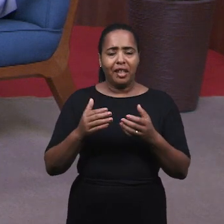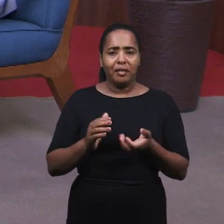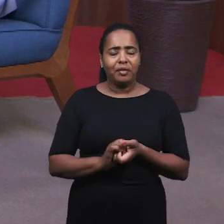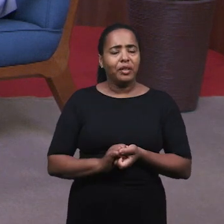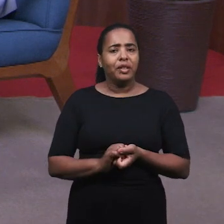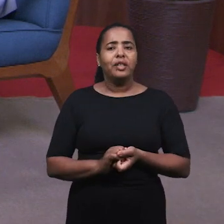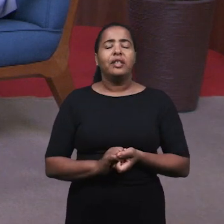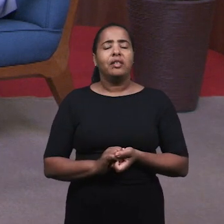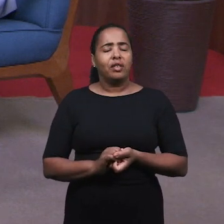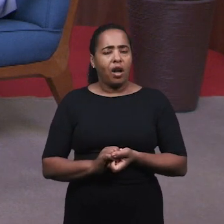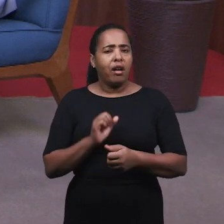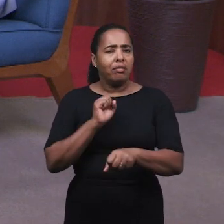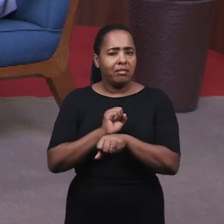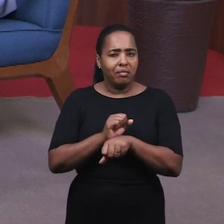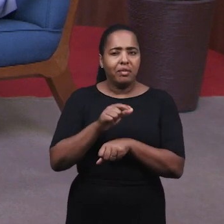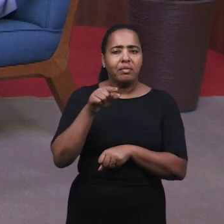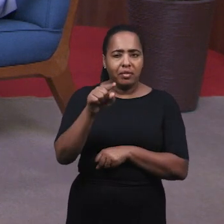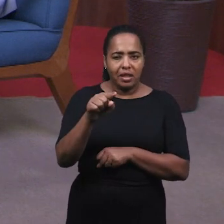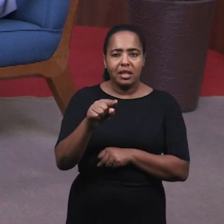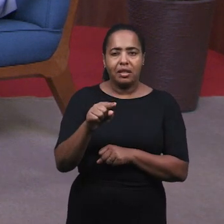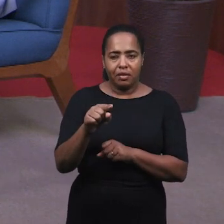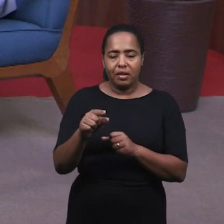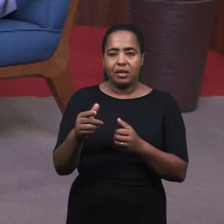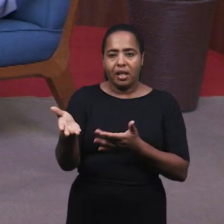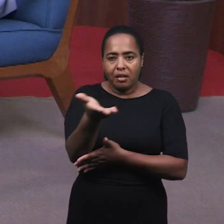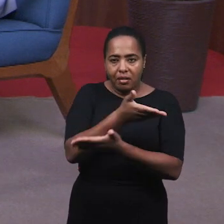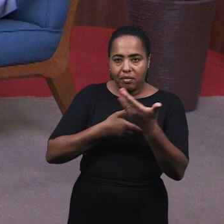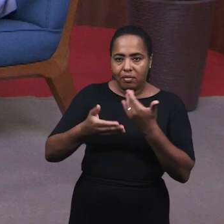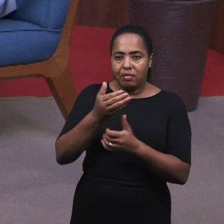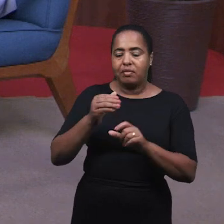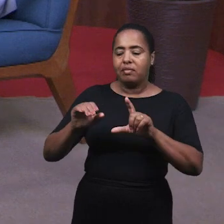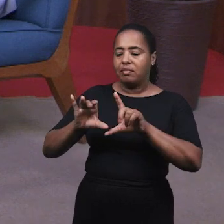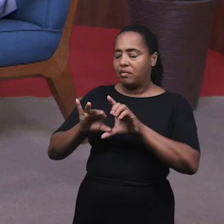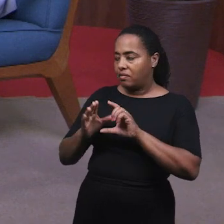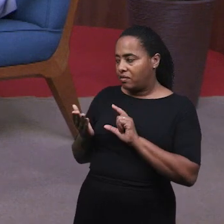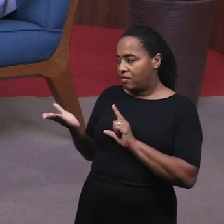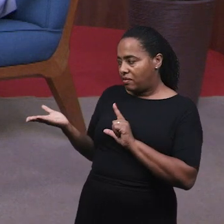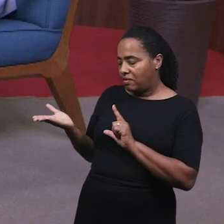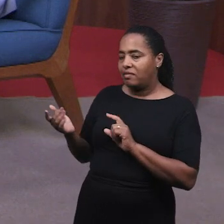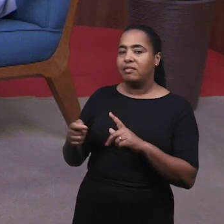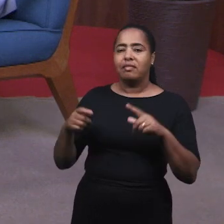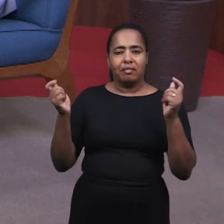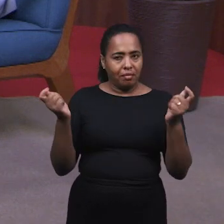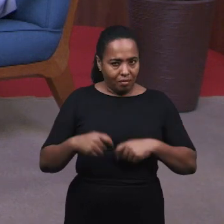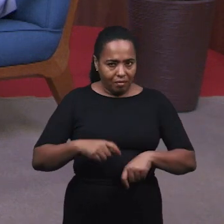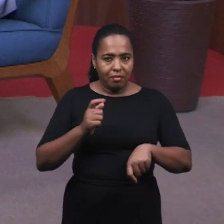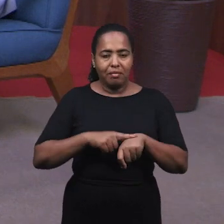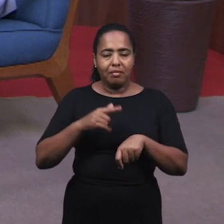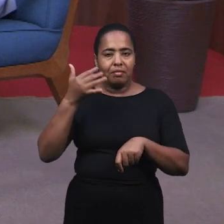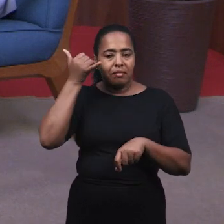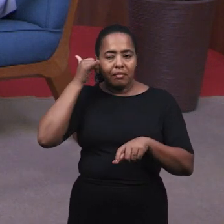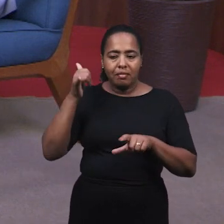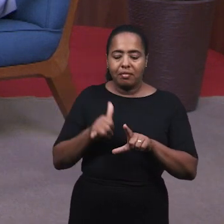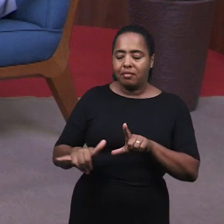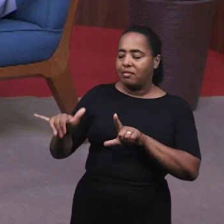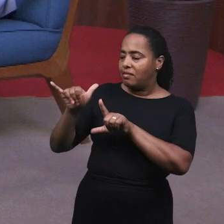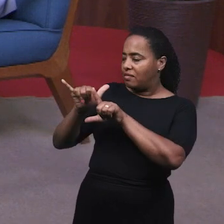message envoyé et nous continuons à espérer que vous participez, le QR code est là, afin